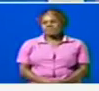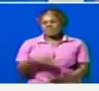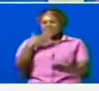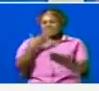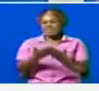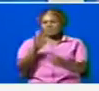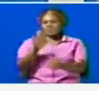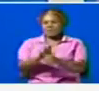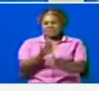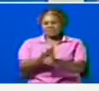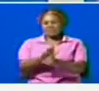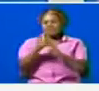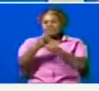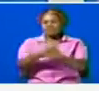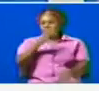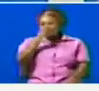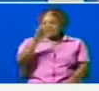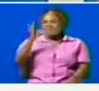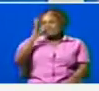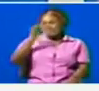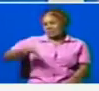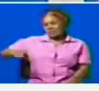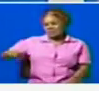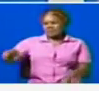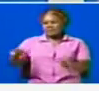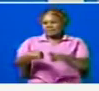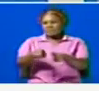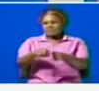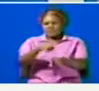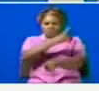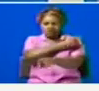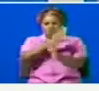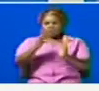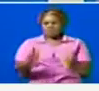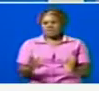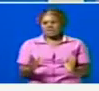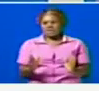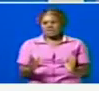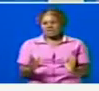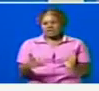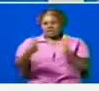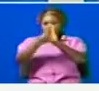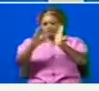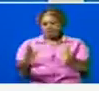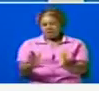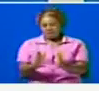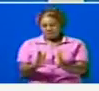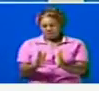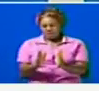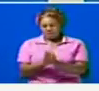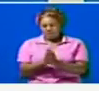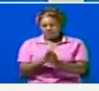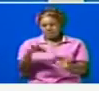Asante sana Carol Nderi hapo kutoka kaunti ya Nyeri. Bado tuko naye Daktari Alutalala Mukhwana ambaye ni wakili na pia ni mchanganuzi wa masuala